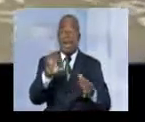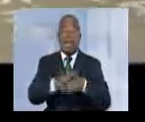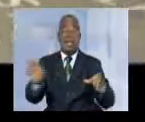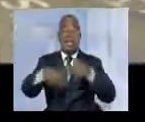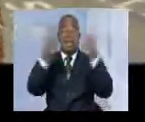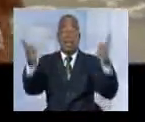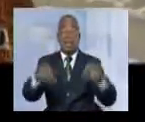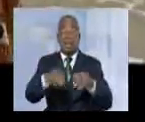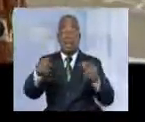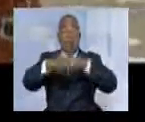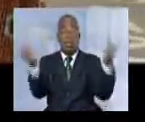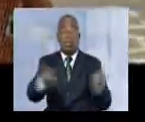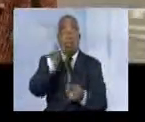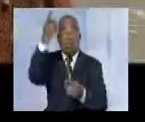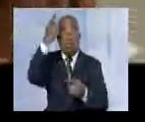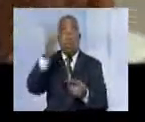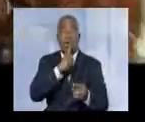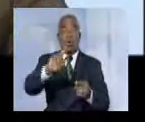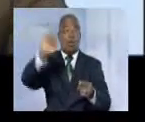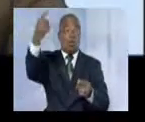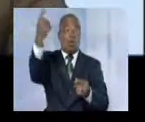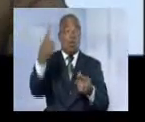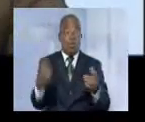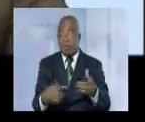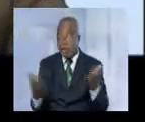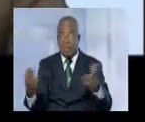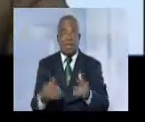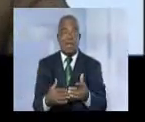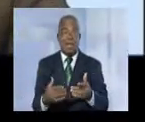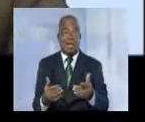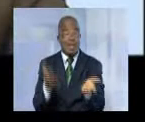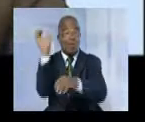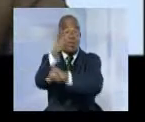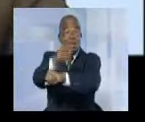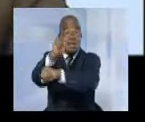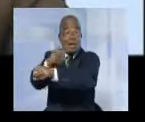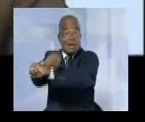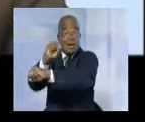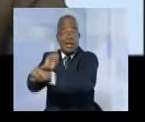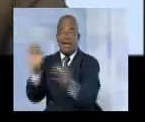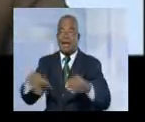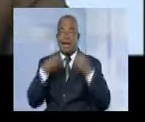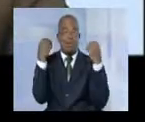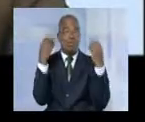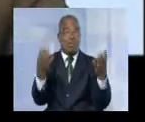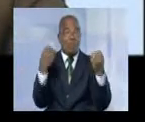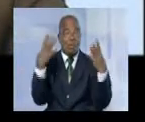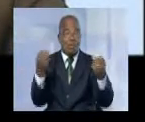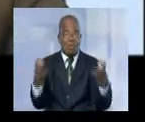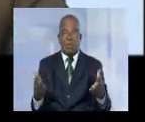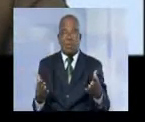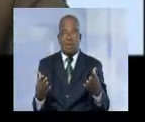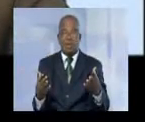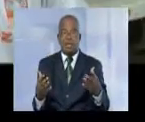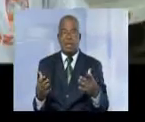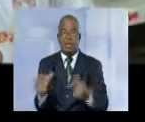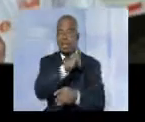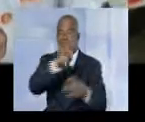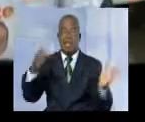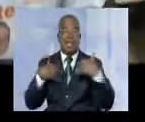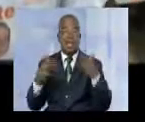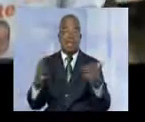circonscriptions proclamées par le porte-parole de la CEI, Enza Diomandé, donnent la majorité aux candidats indépendants qui obtiennent